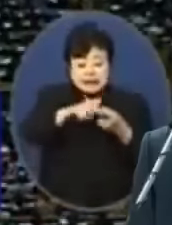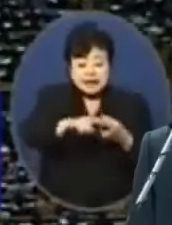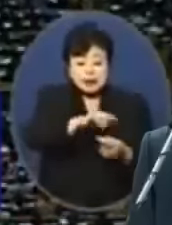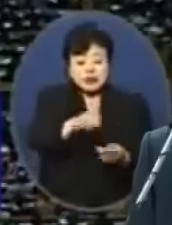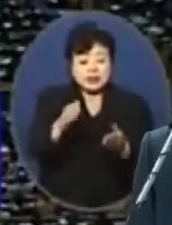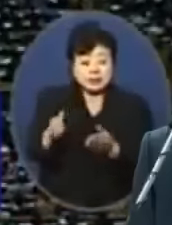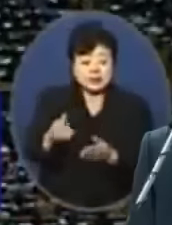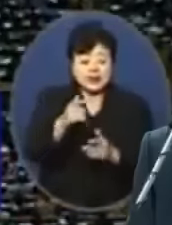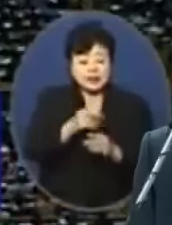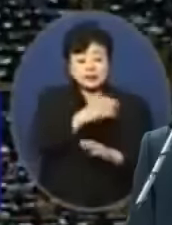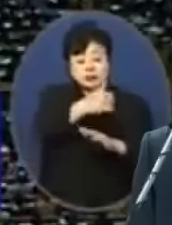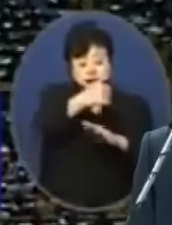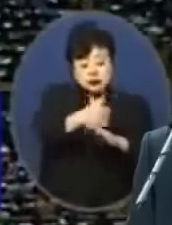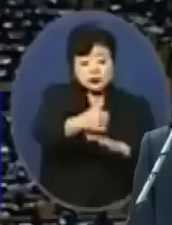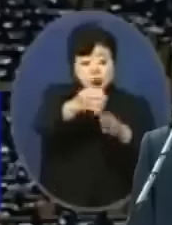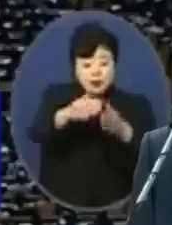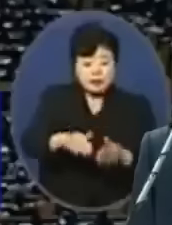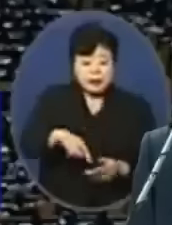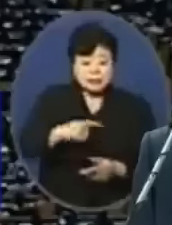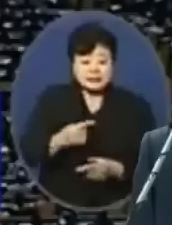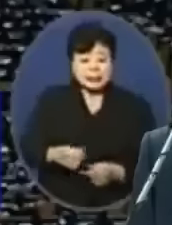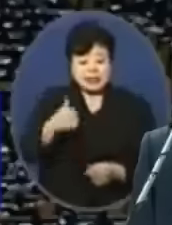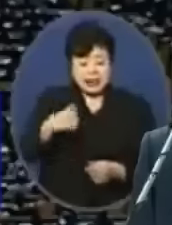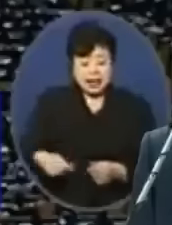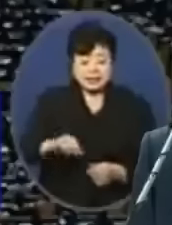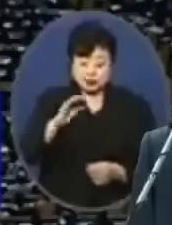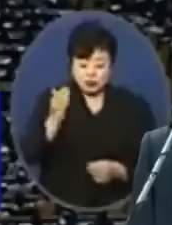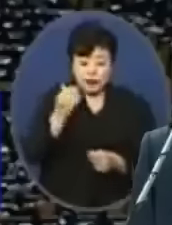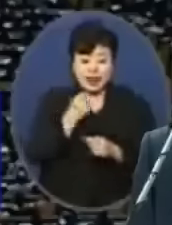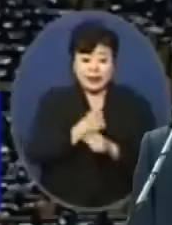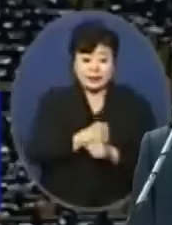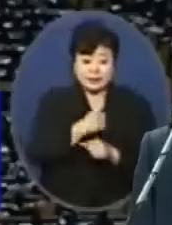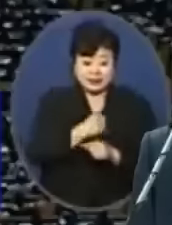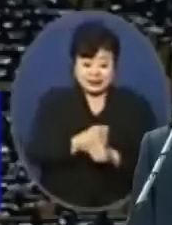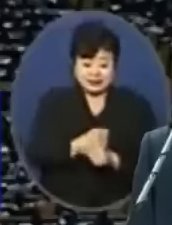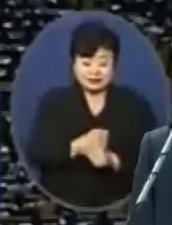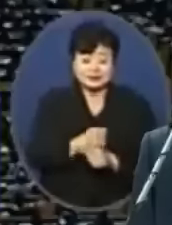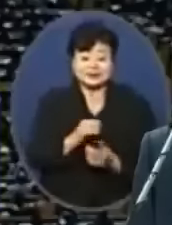예정하사 예수 그리스도 말미암아 자기의 아들들이 되게 하셨으니.